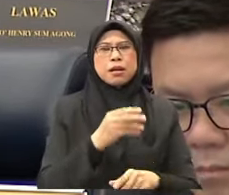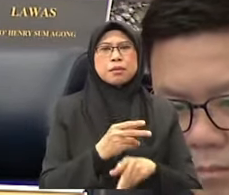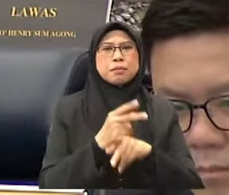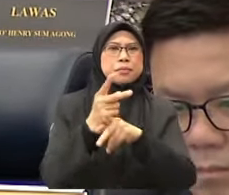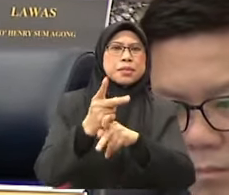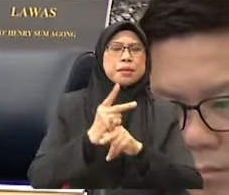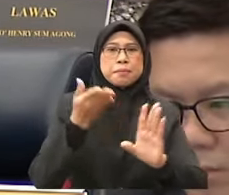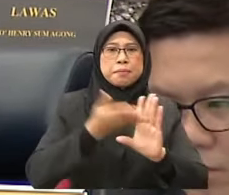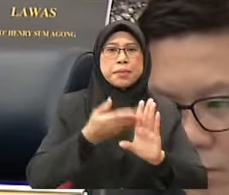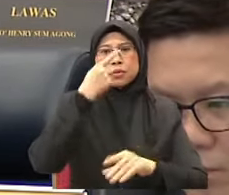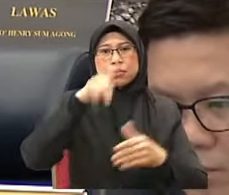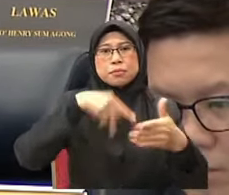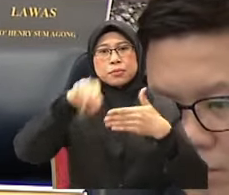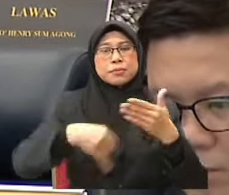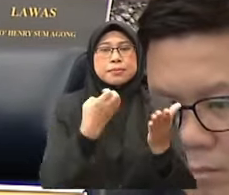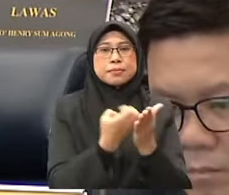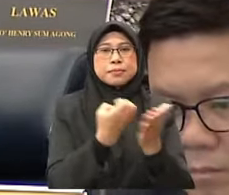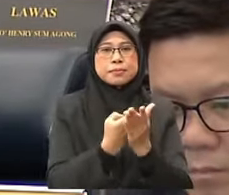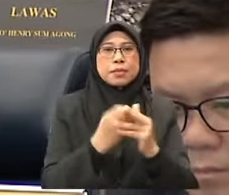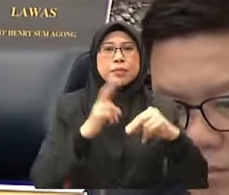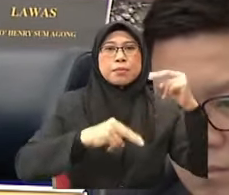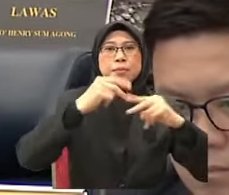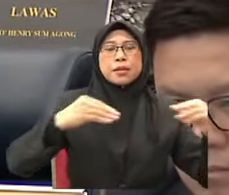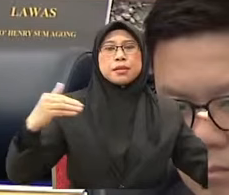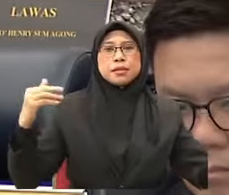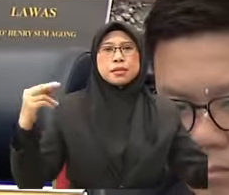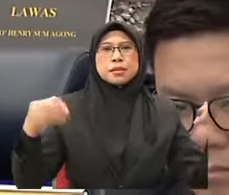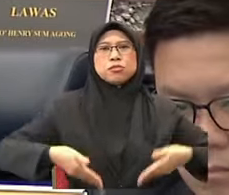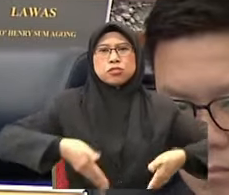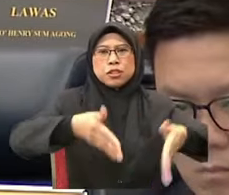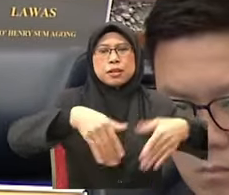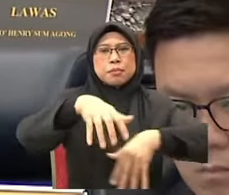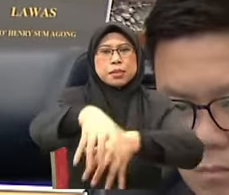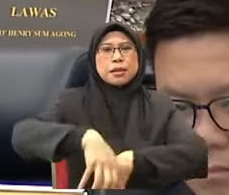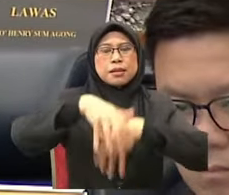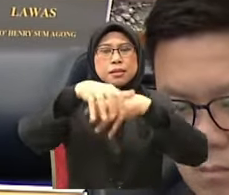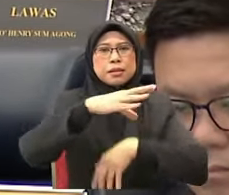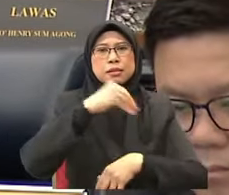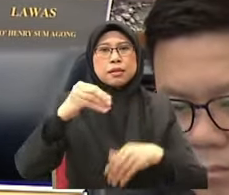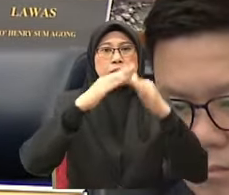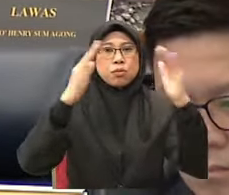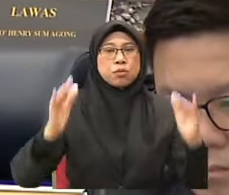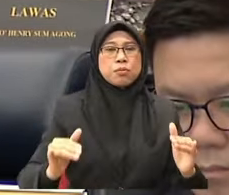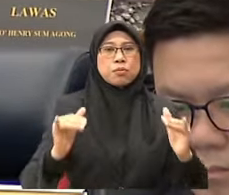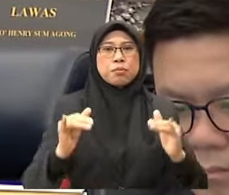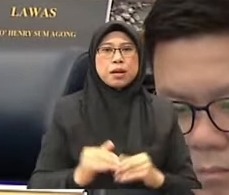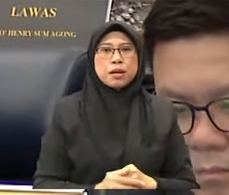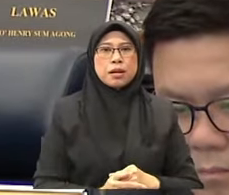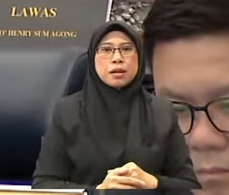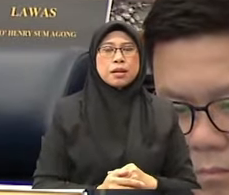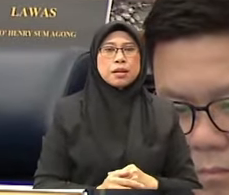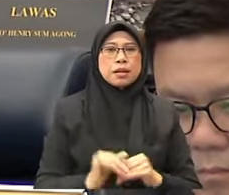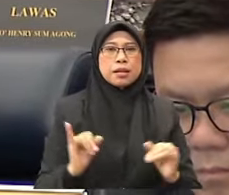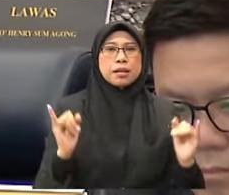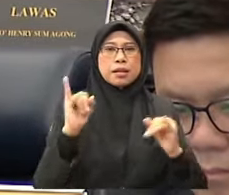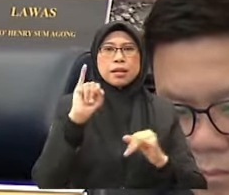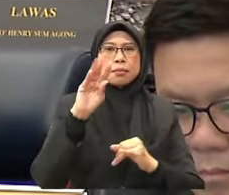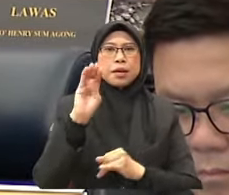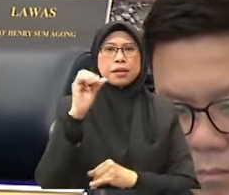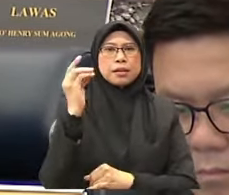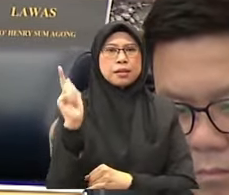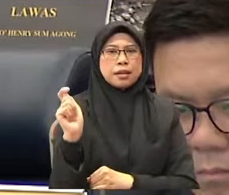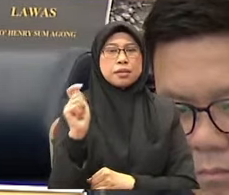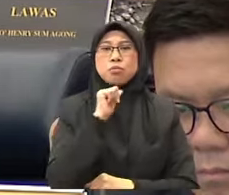bantuan pinjaman bank bagi projek ekonomi, pembinaan jalan-jalan luar bandar dan pertanian, bantuan rumah ibadat bukan Islam dan sebagainya. Di samping itu